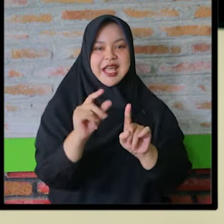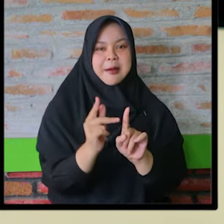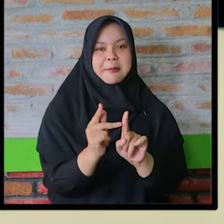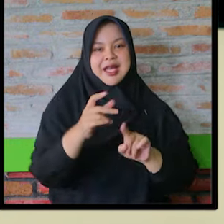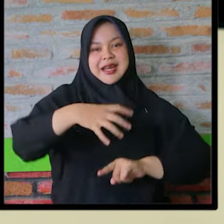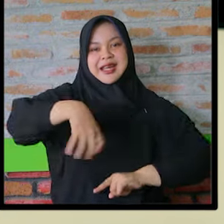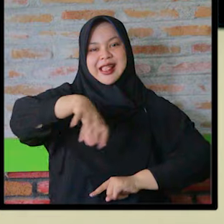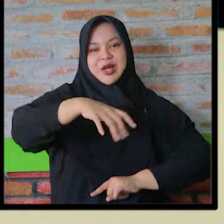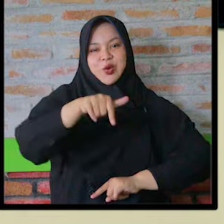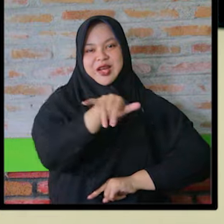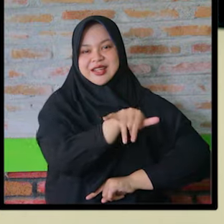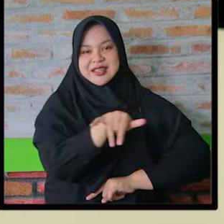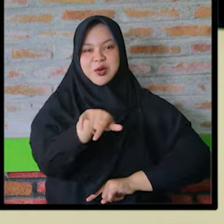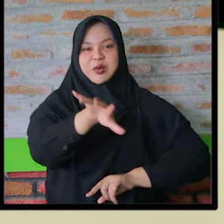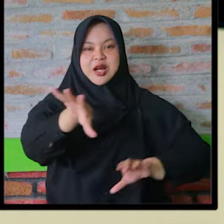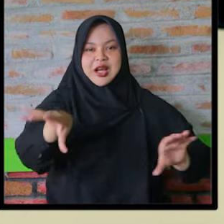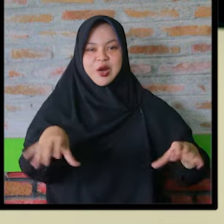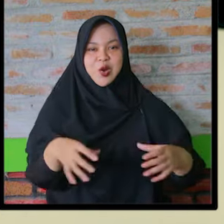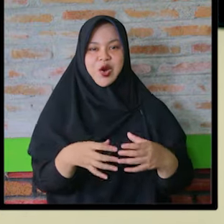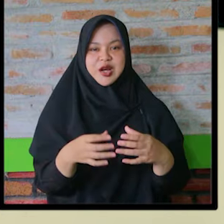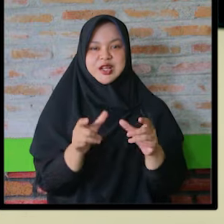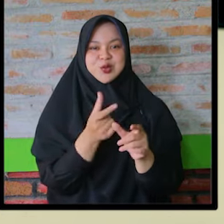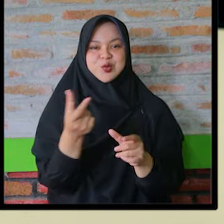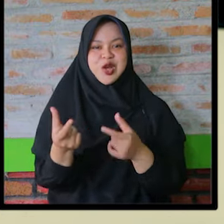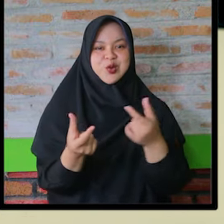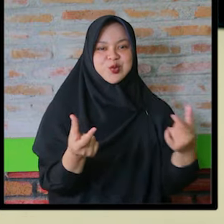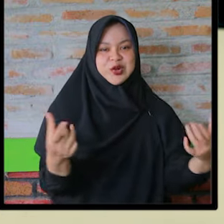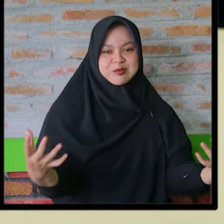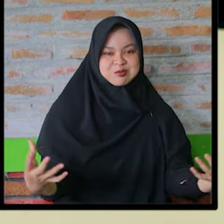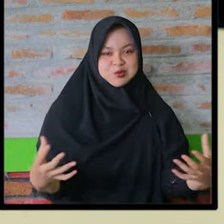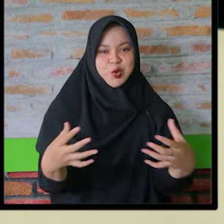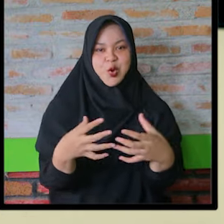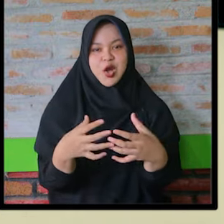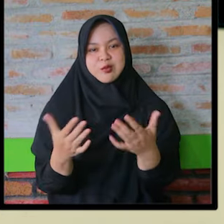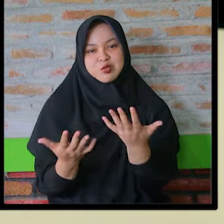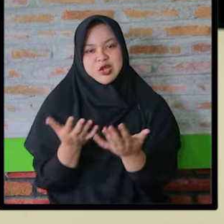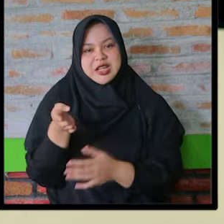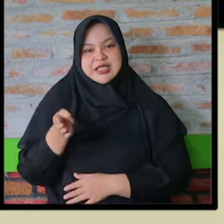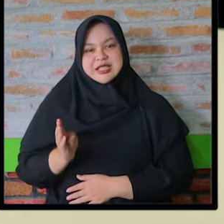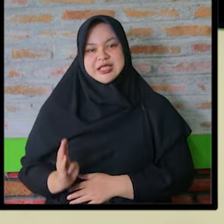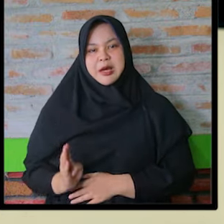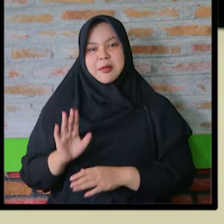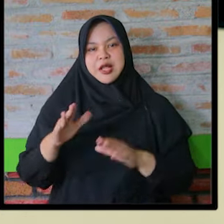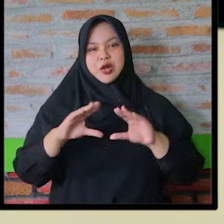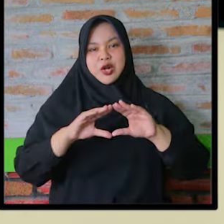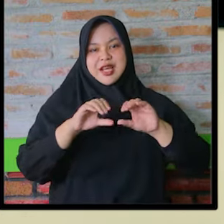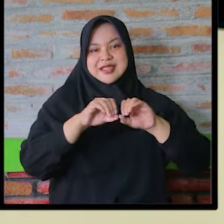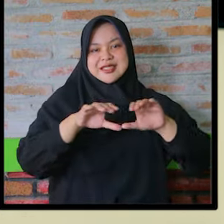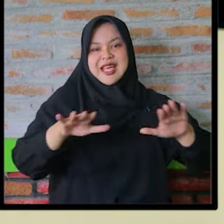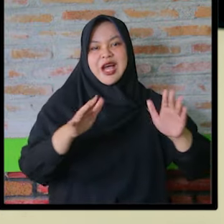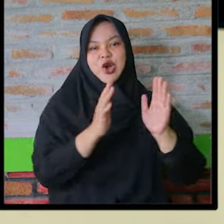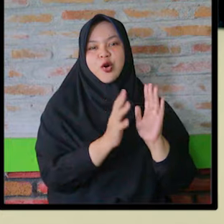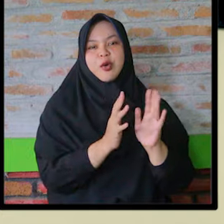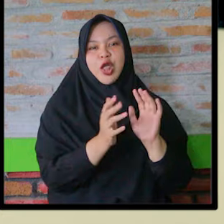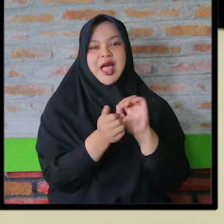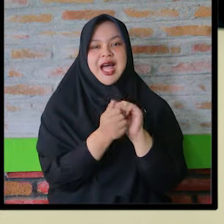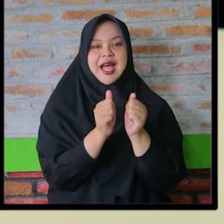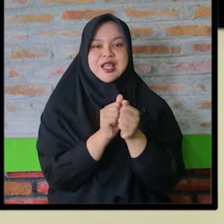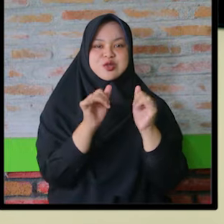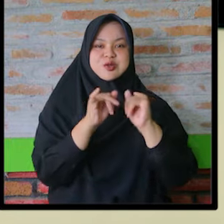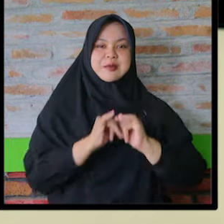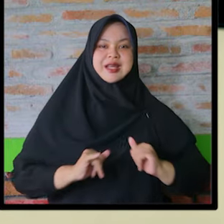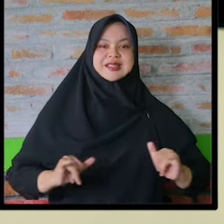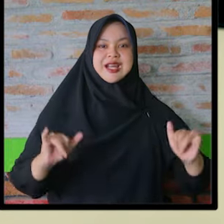lingkungan itu gitu kita undang kita bikin forum biasanya dengan Entah dengan Sigap atau dengan sendiri ngobrol kasus bareng Nah